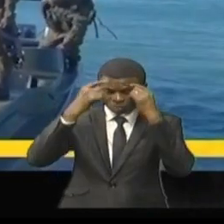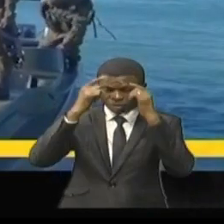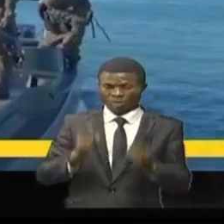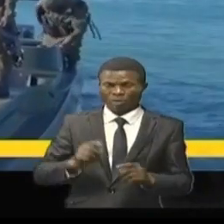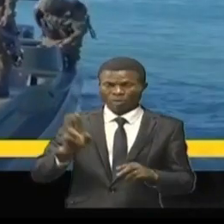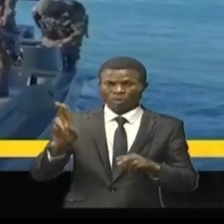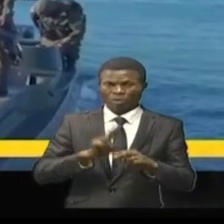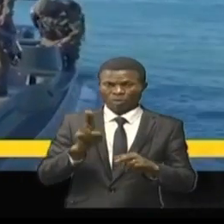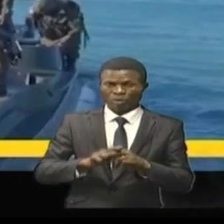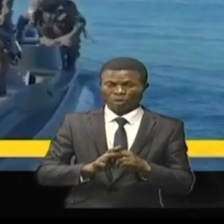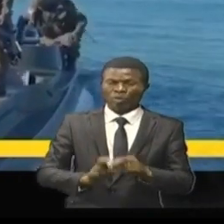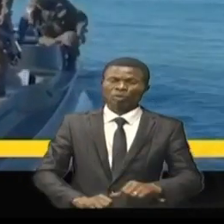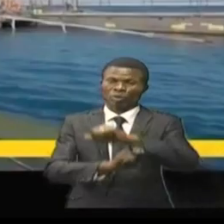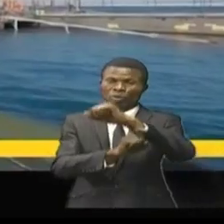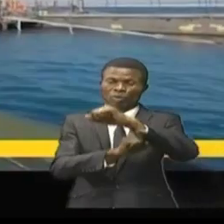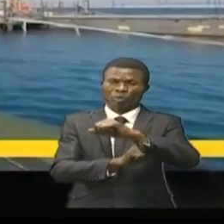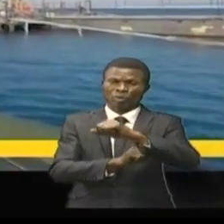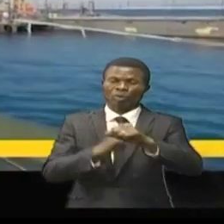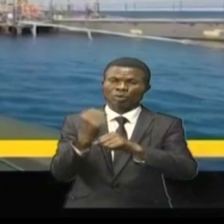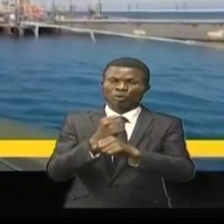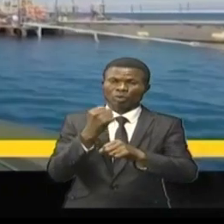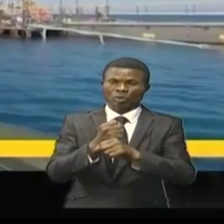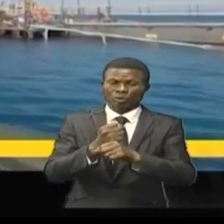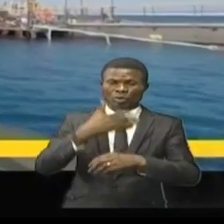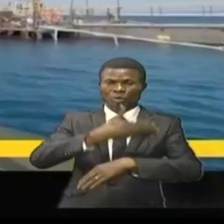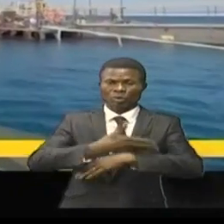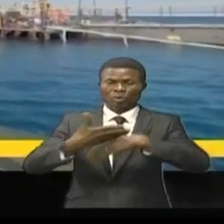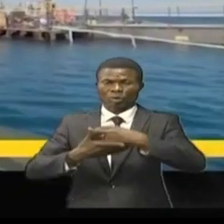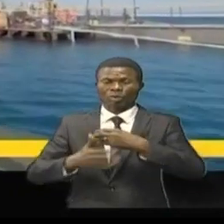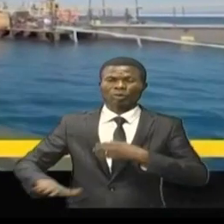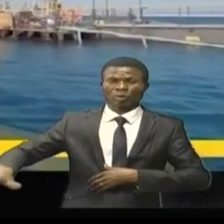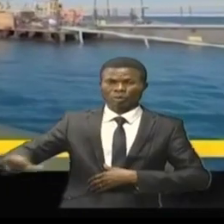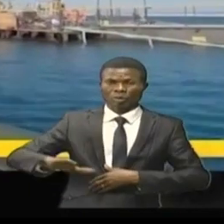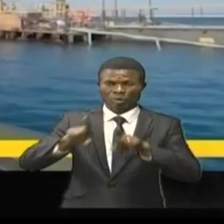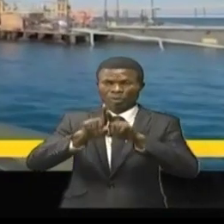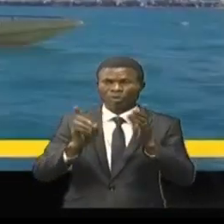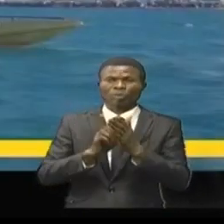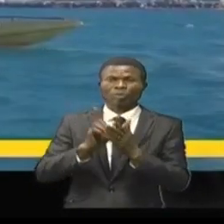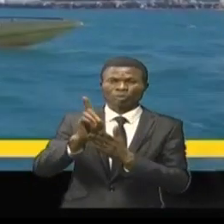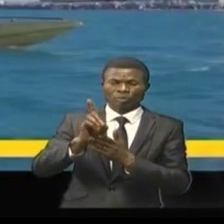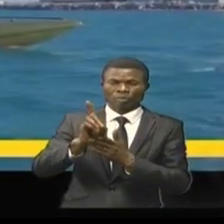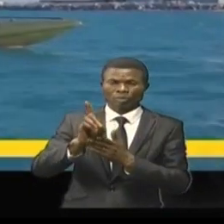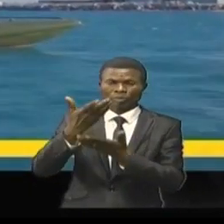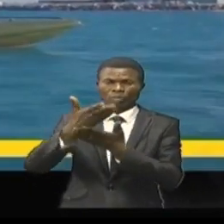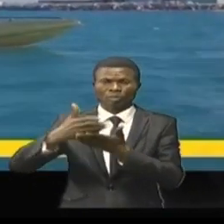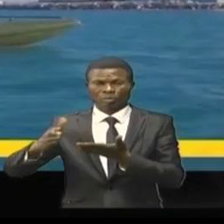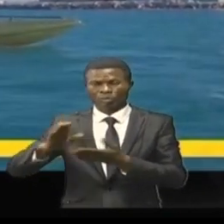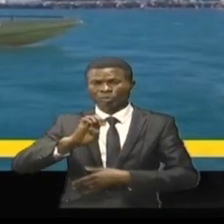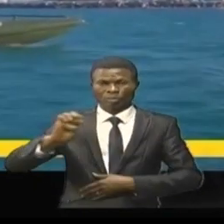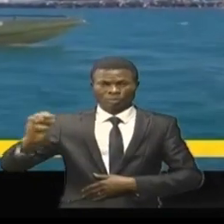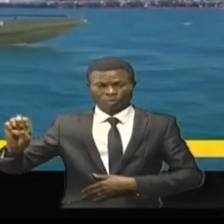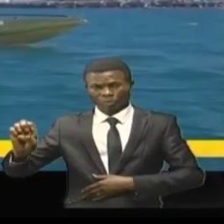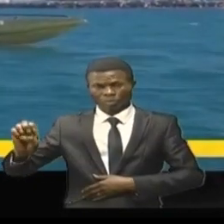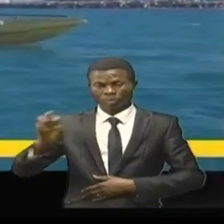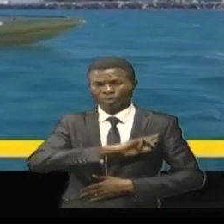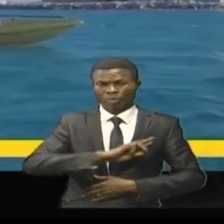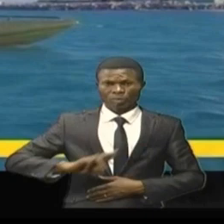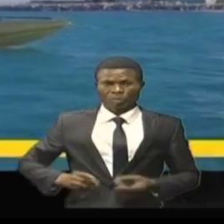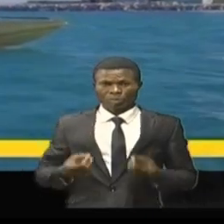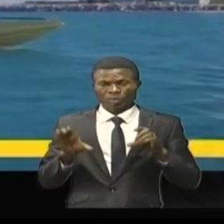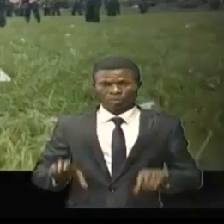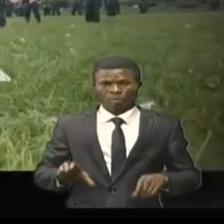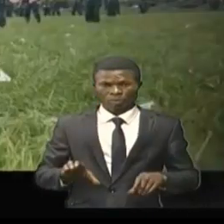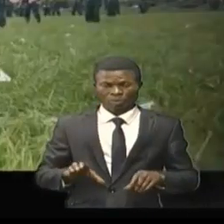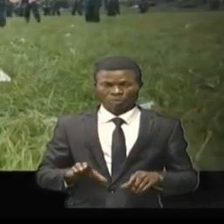pratiques visant à soutenir les processus de reconstruction et de développement de la partie agressée de la RDC.